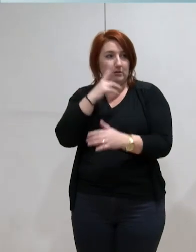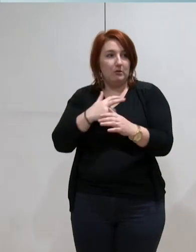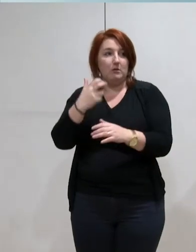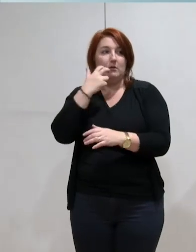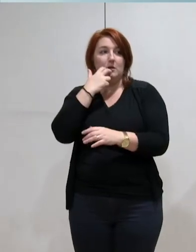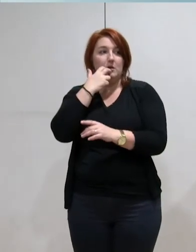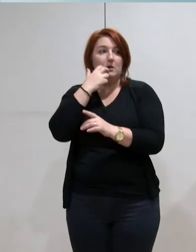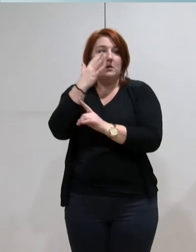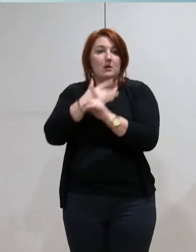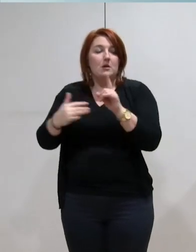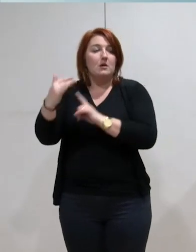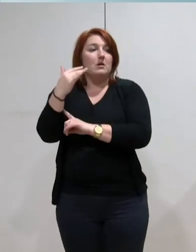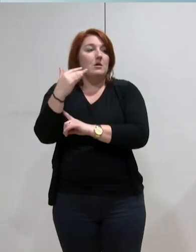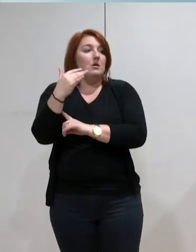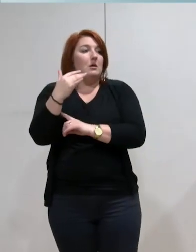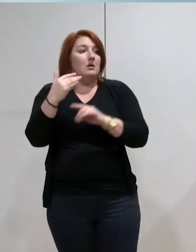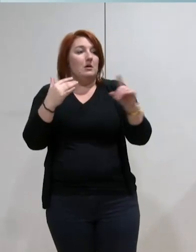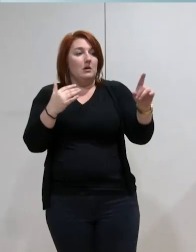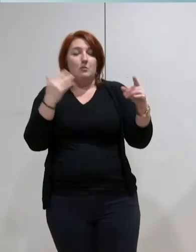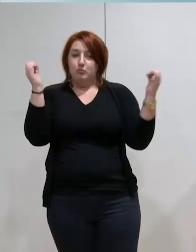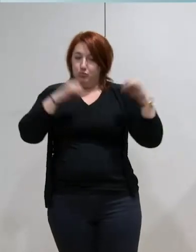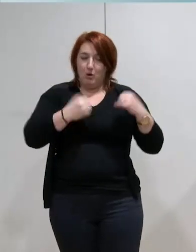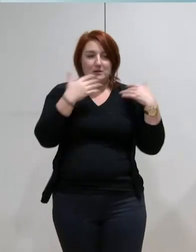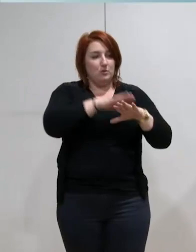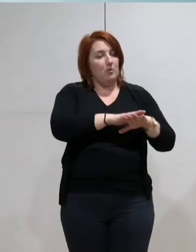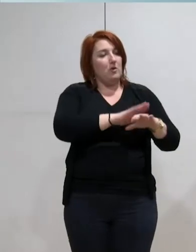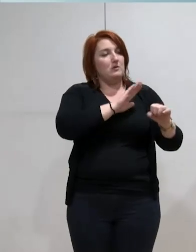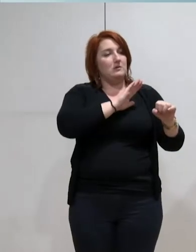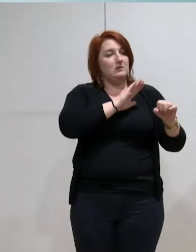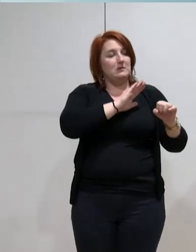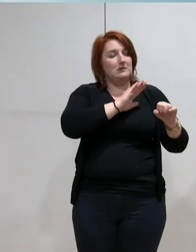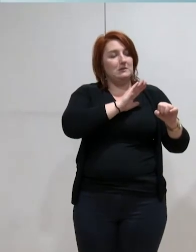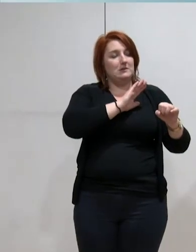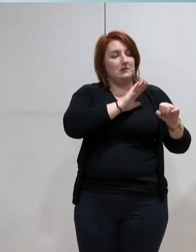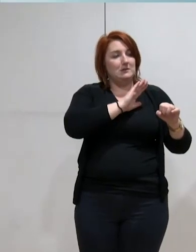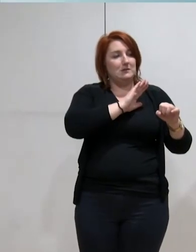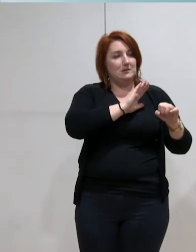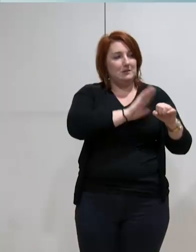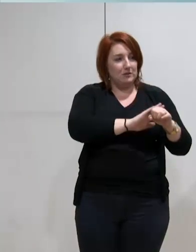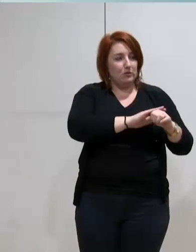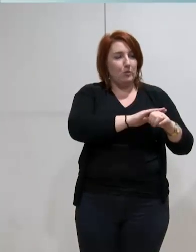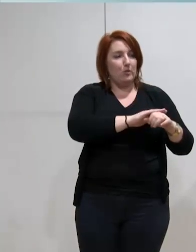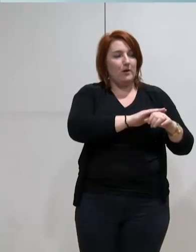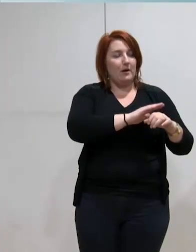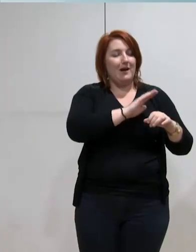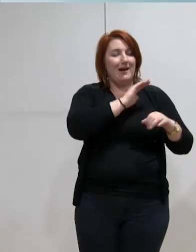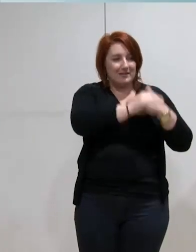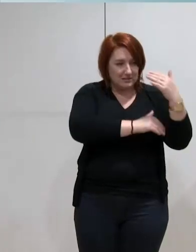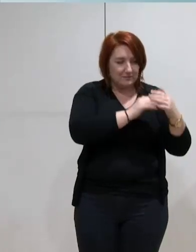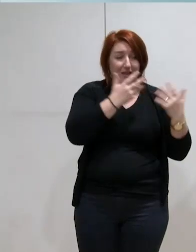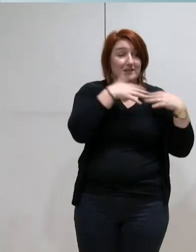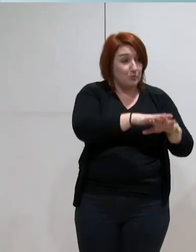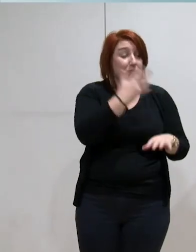vote pour le rassemblement citoyen de la gauche et écologistes je vous remercie ce budget primitif 2016 est